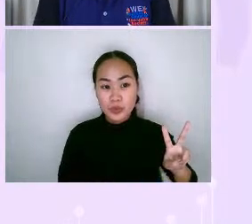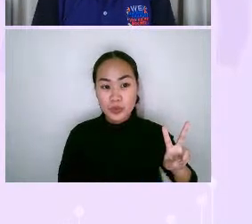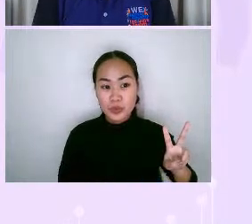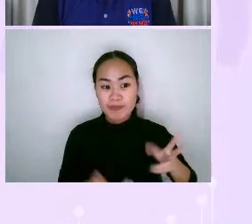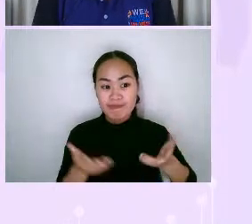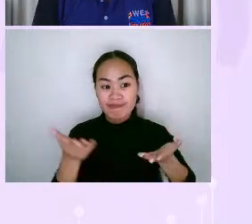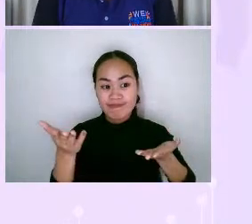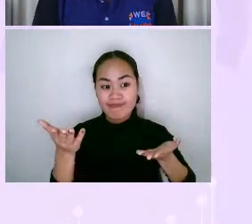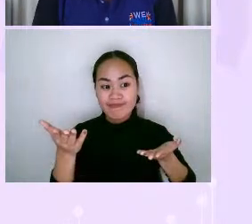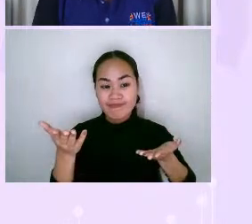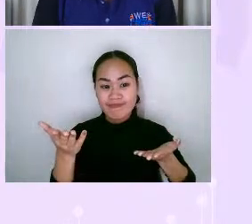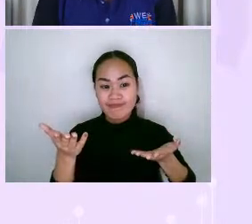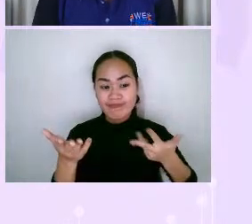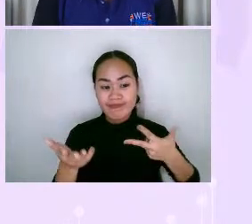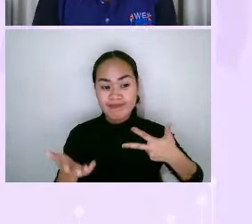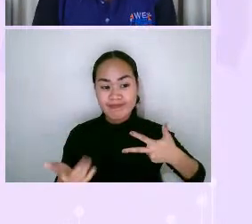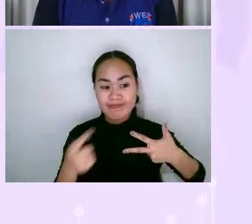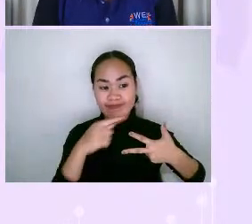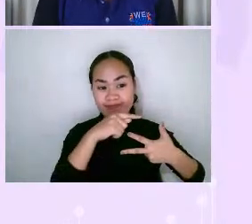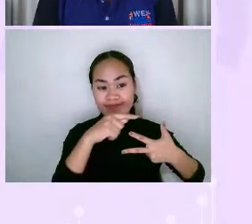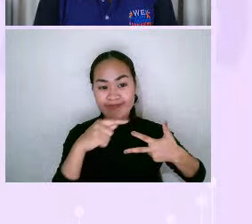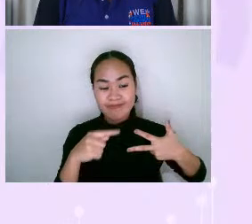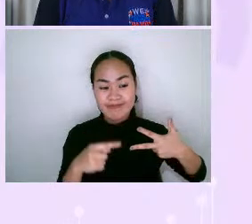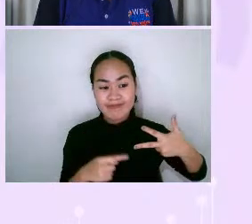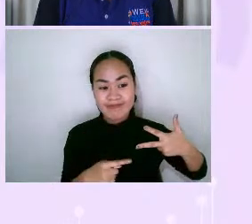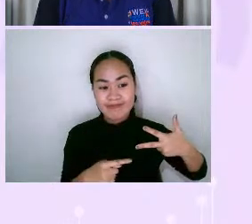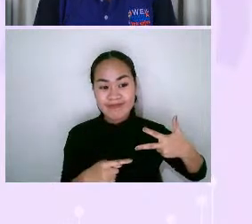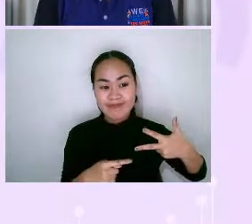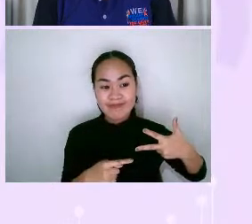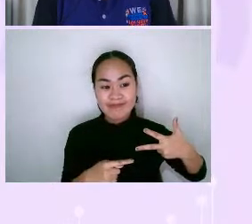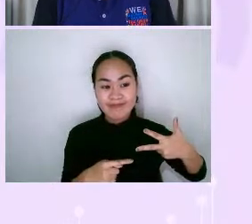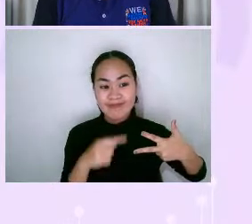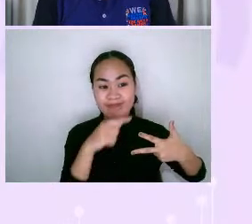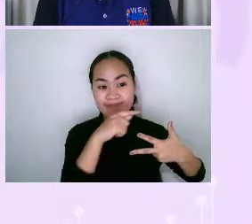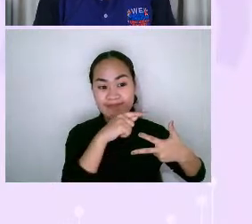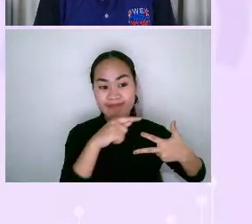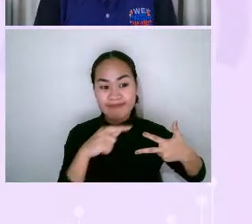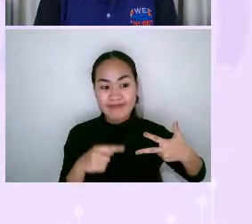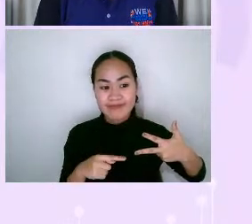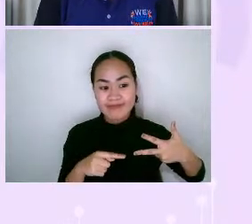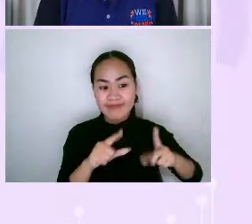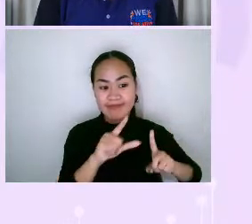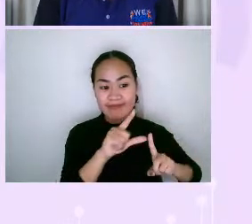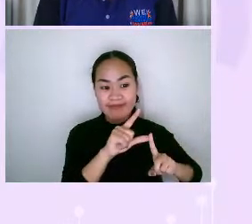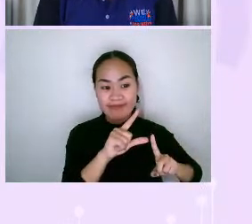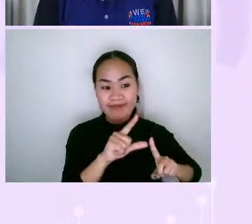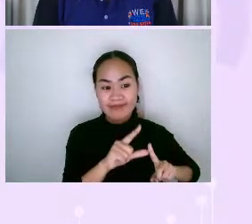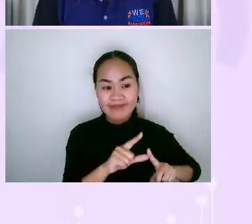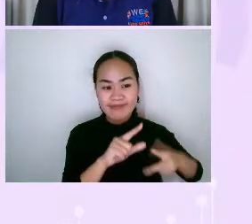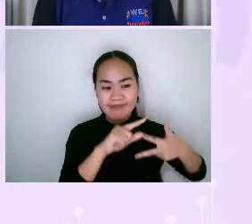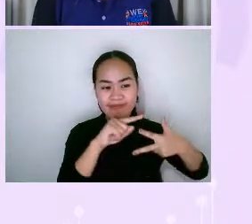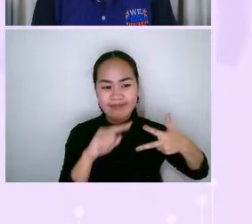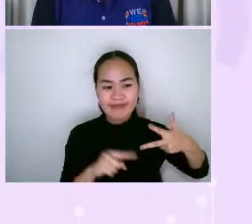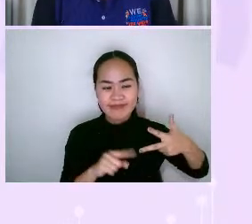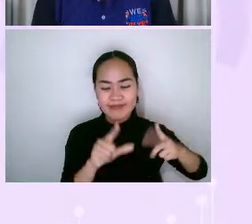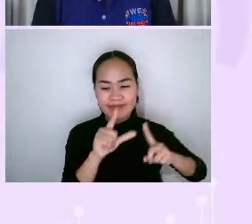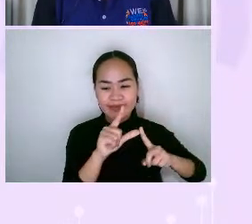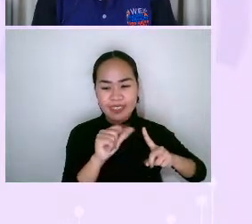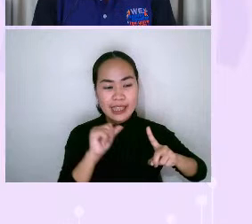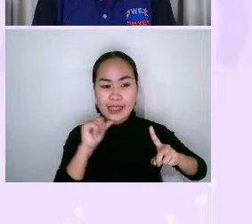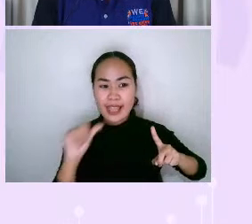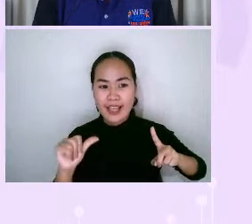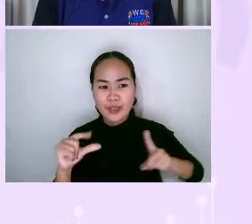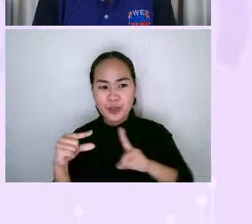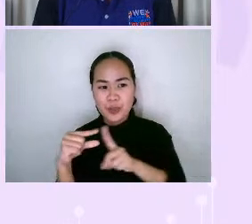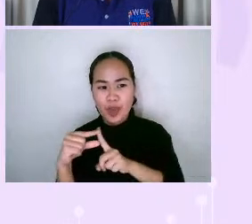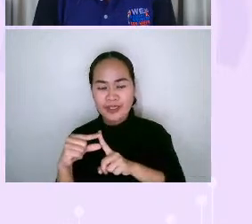ayan po. Ang clue po natin dito ay 3 letters. Hindi po 3 words, 3 letters lang po. So ano po yung emoji